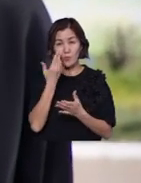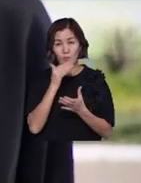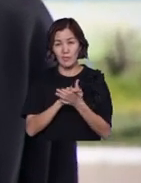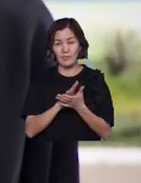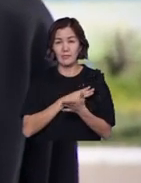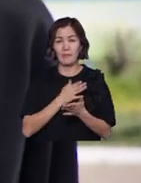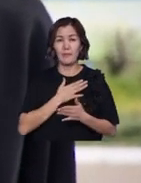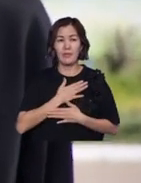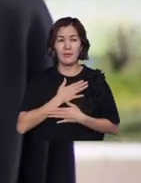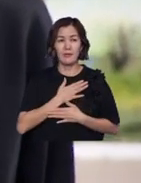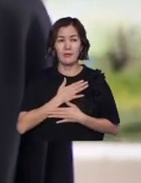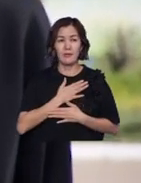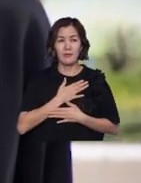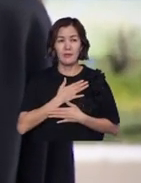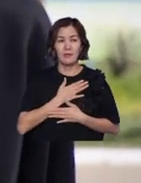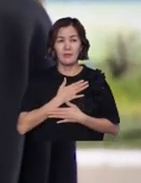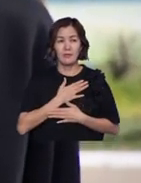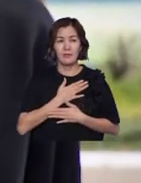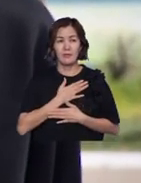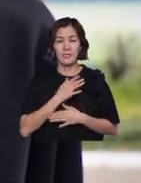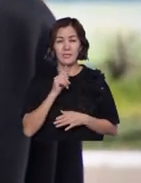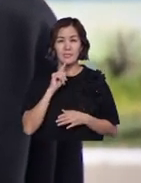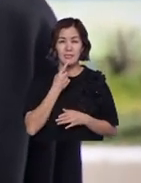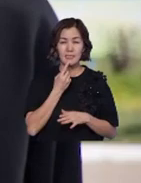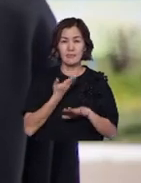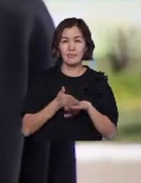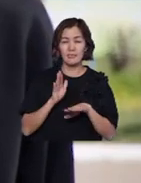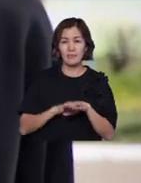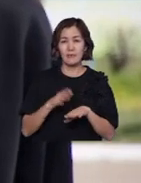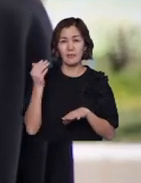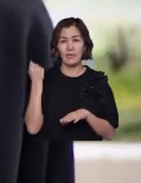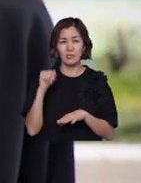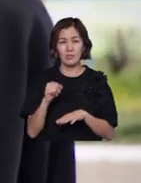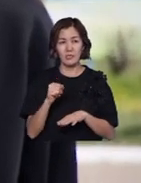өзімнен анама қарап, осыған бәріне қиыншылықтан өткеніме мен қуаныштымын.